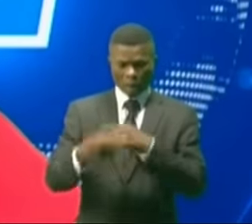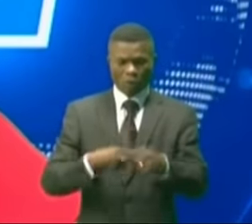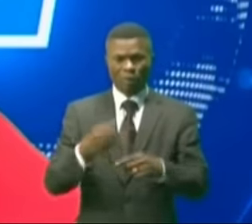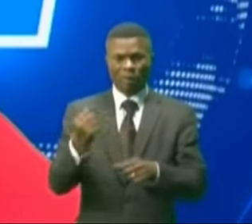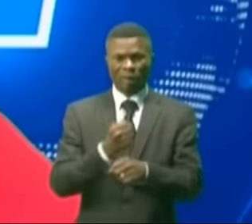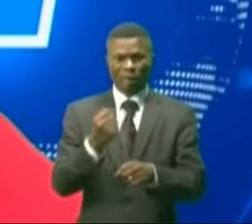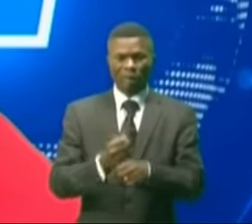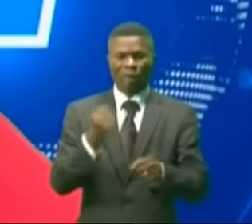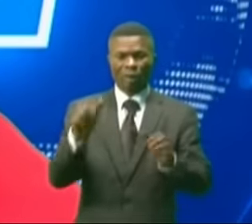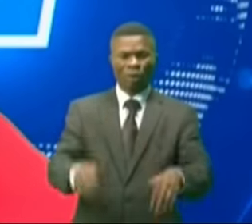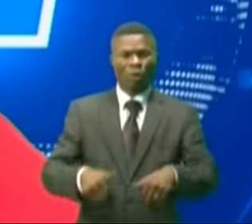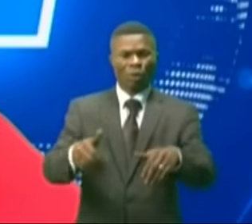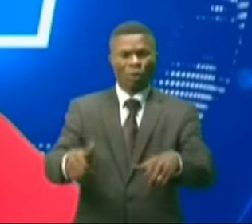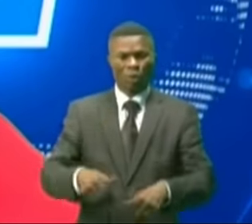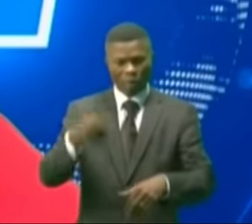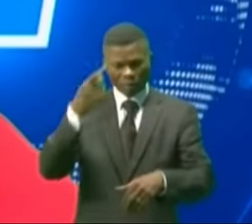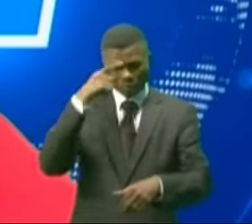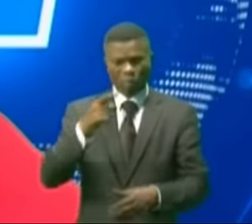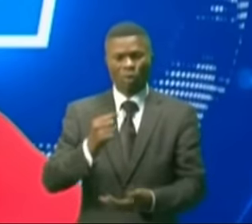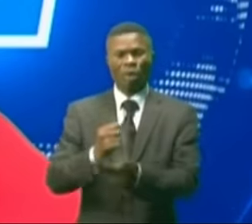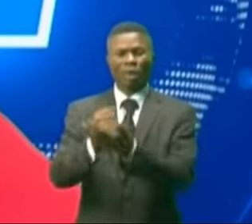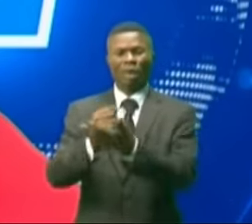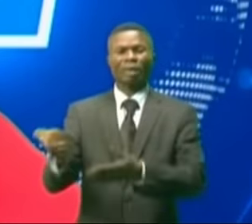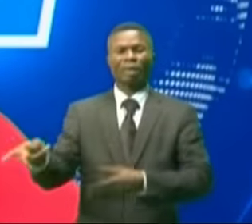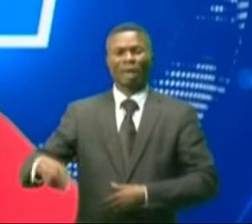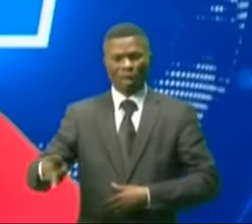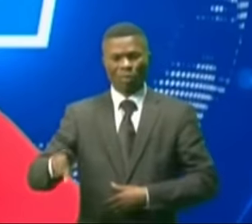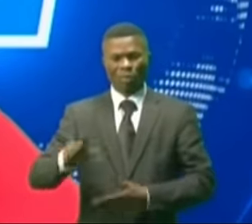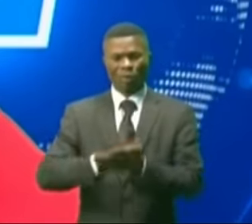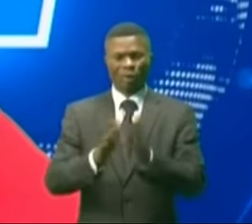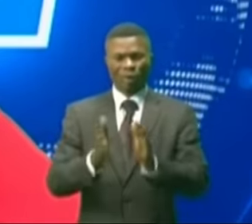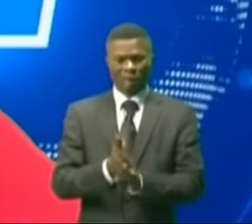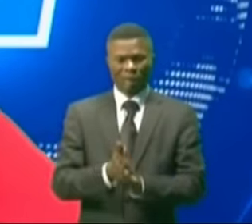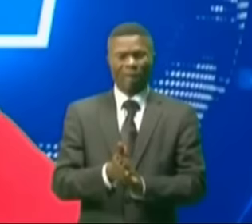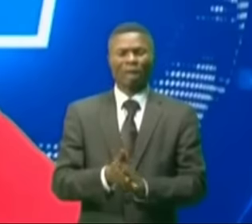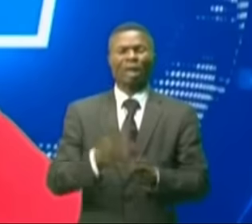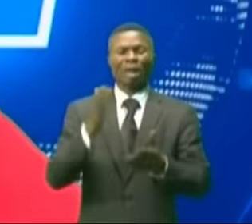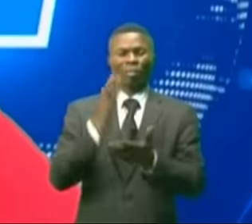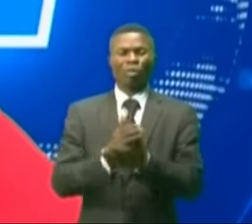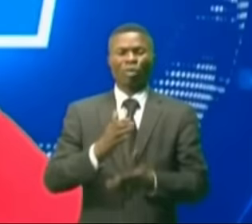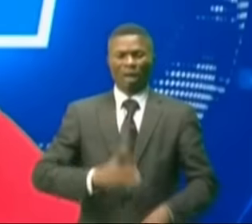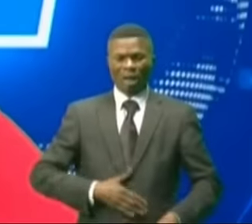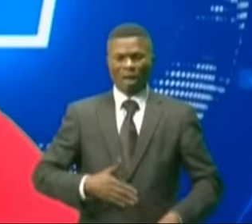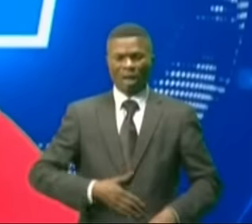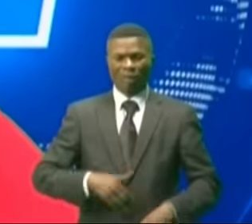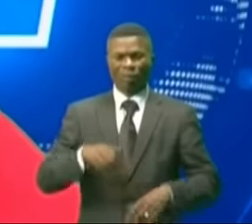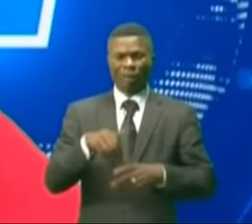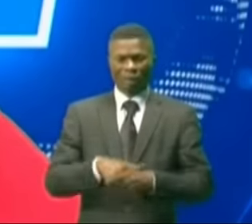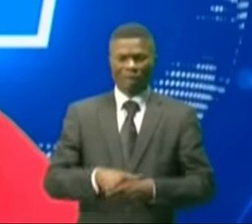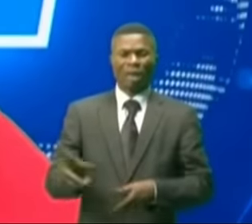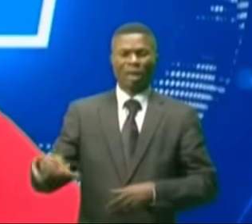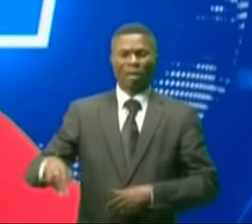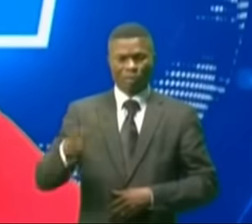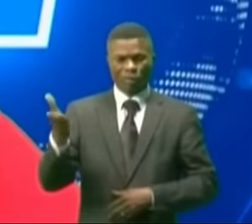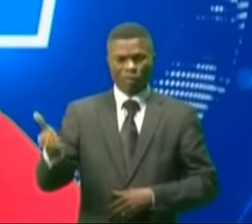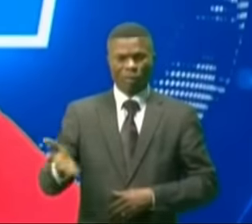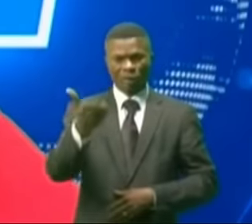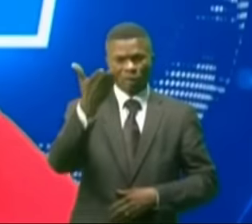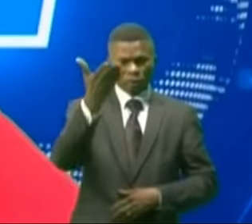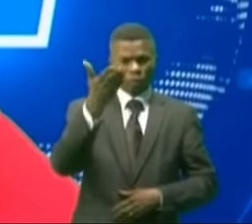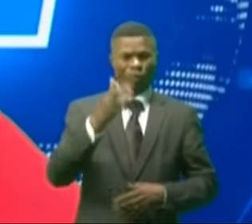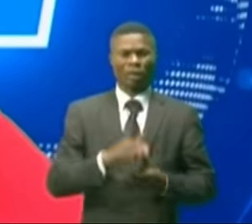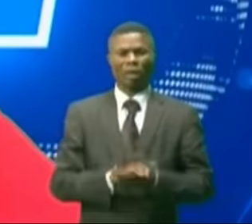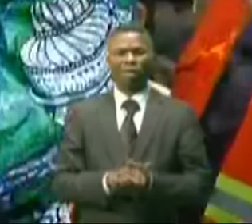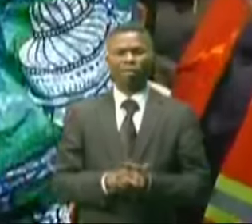dans l'agriculture pour faire pour lutter contre la faim dans cette partie du